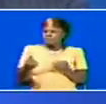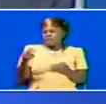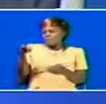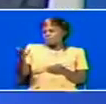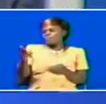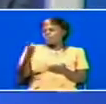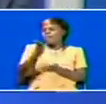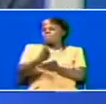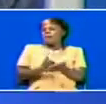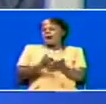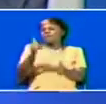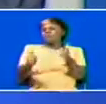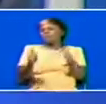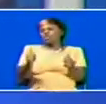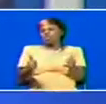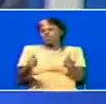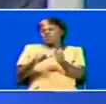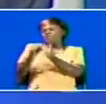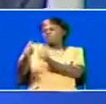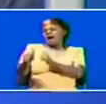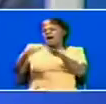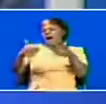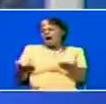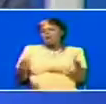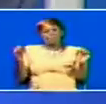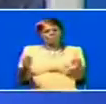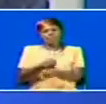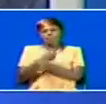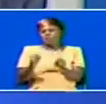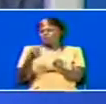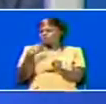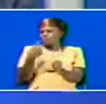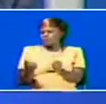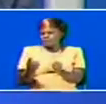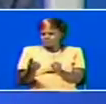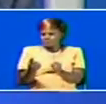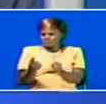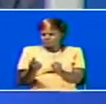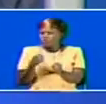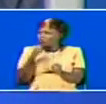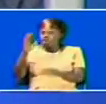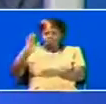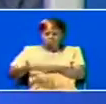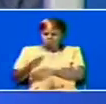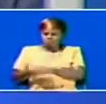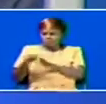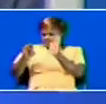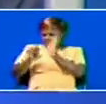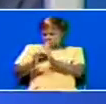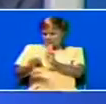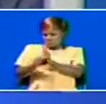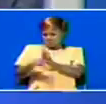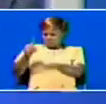gani, kulikuwa na umbali gani kwa mlango ama dirisha ama mwanya gani. Si vizuri. Kwa mfano pale